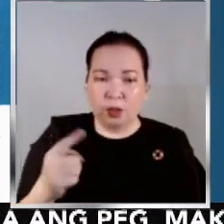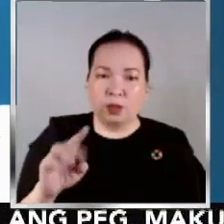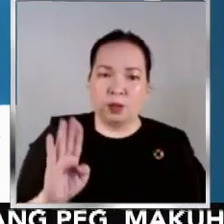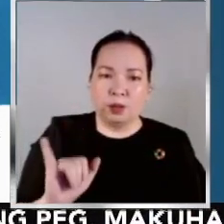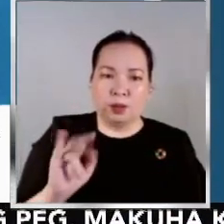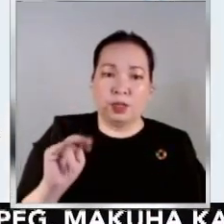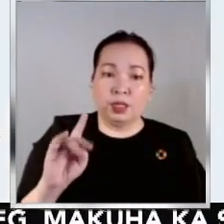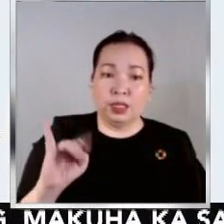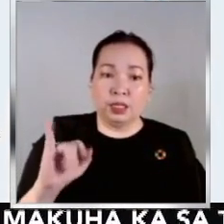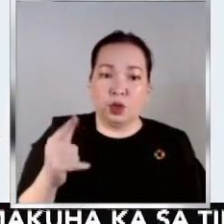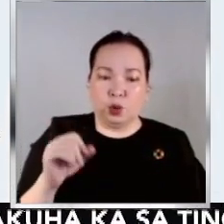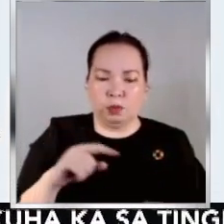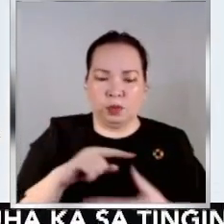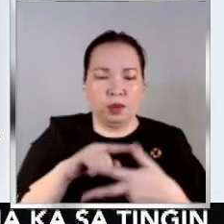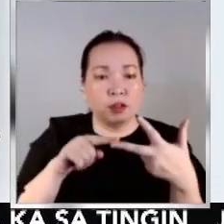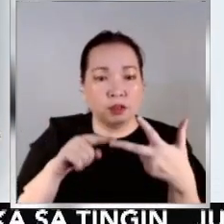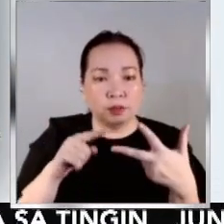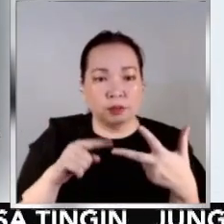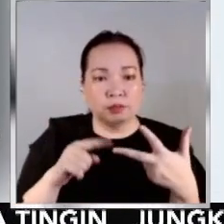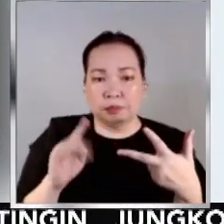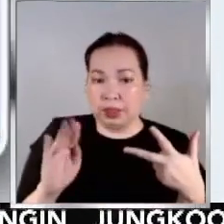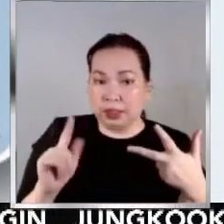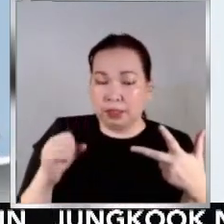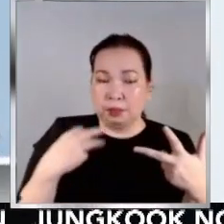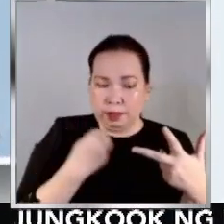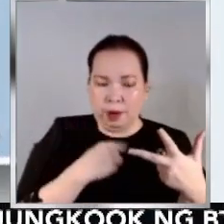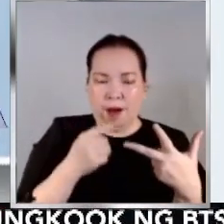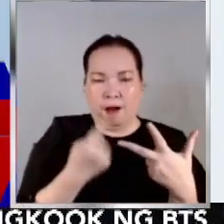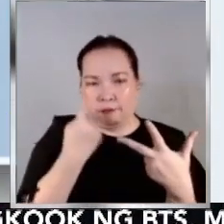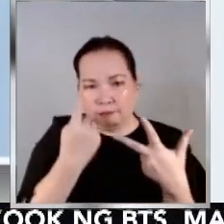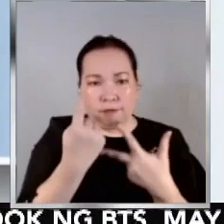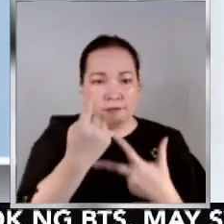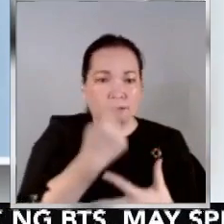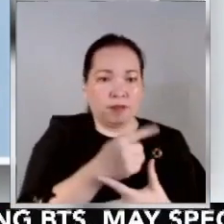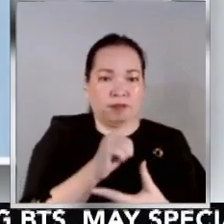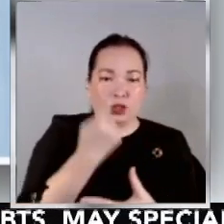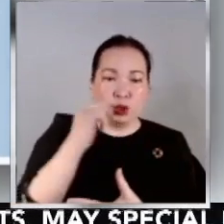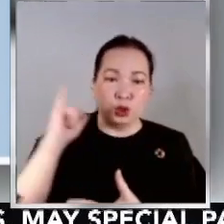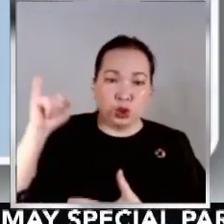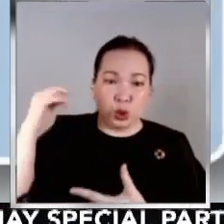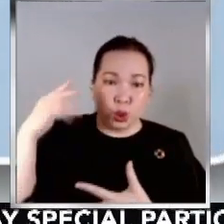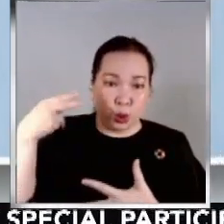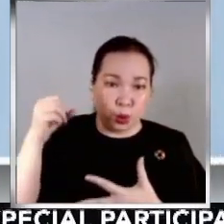BTS member na may solo music ngayong taon, kasunod din na J-Hope at Shin.